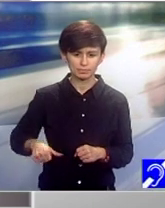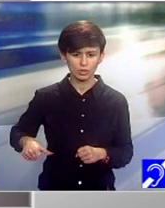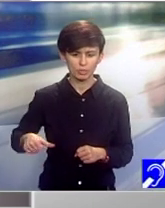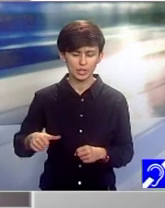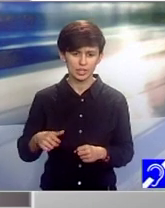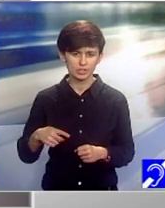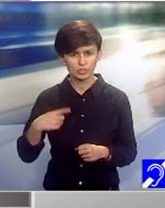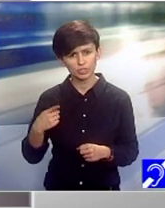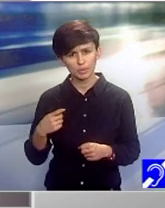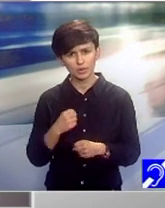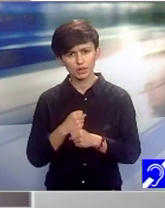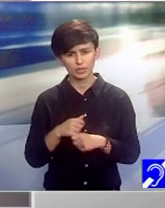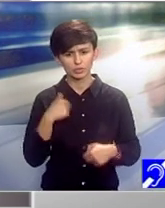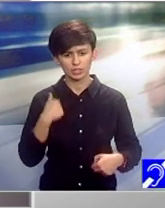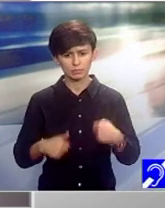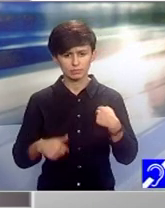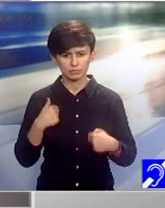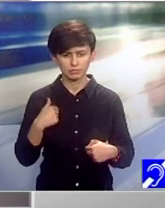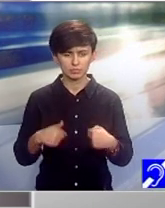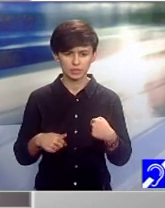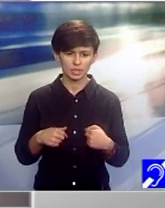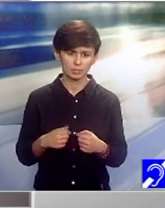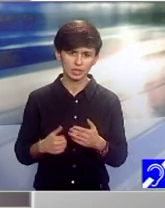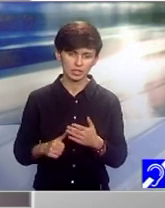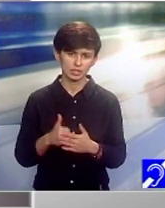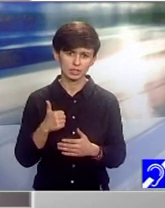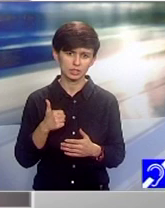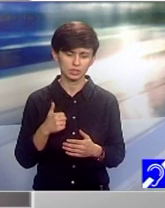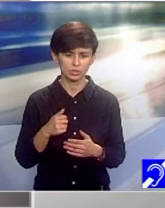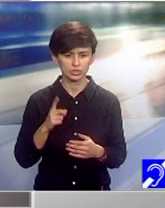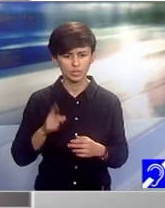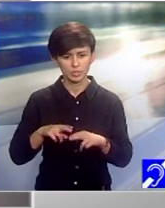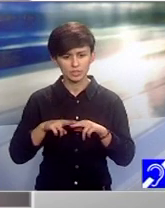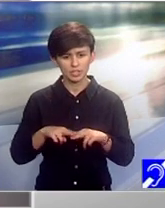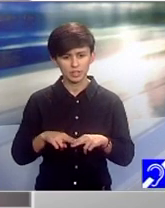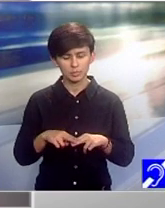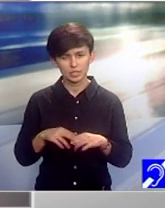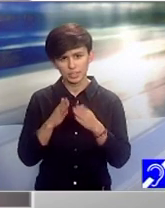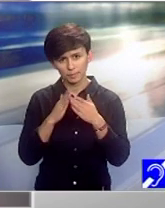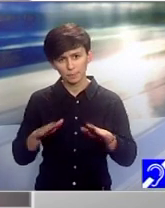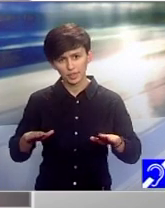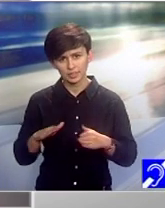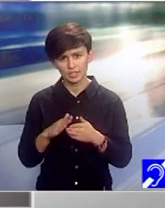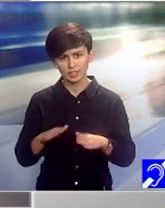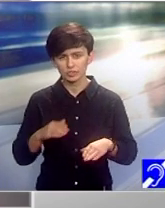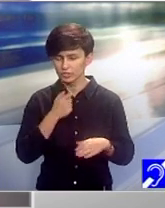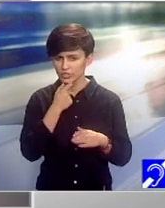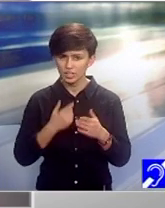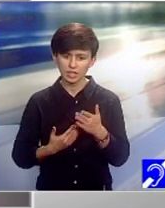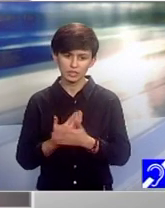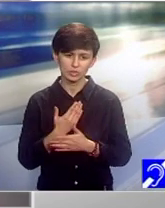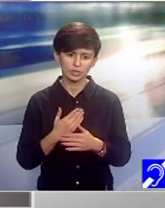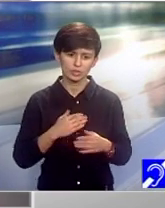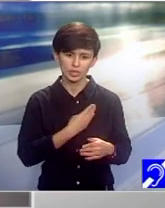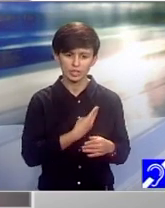încă o tură de radioterapie, ceea ce a însemnat să rămân de Crăciun și de Anul Nou în București, la spital. Și, ca să spun așa,